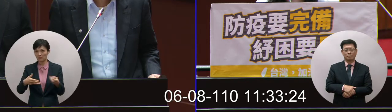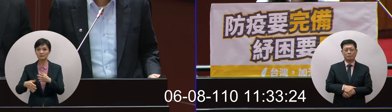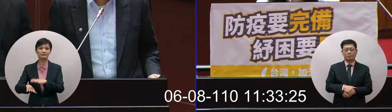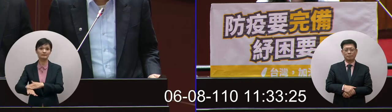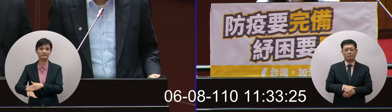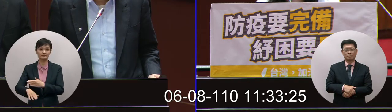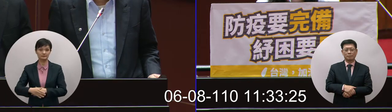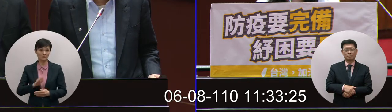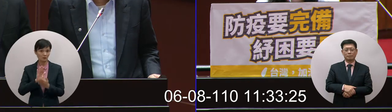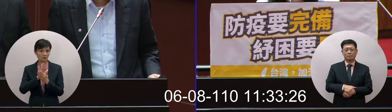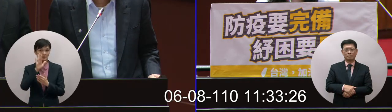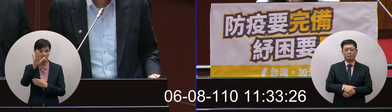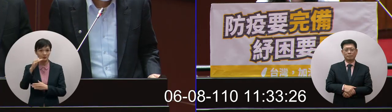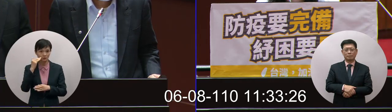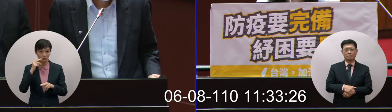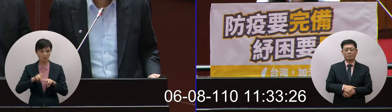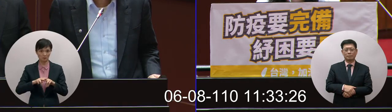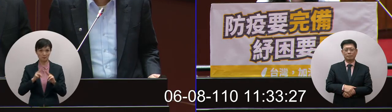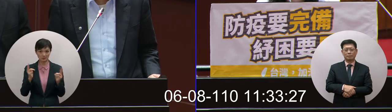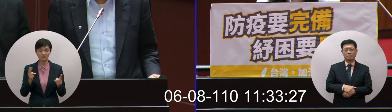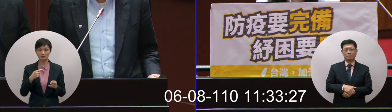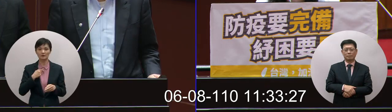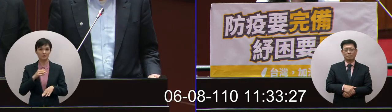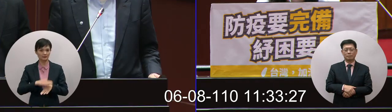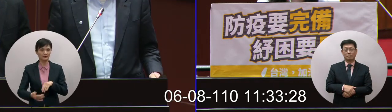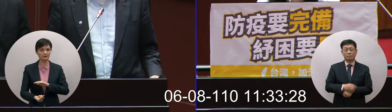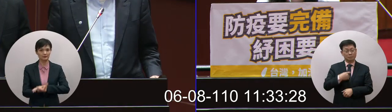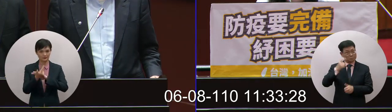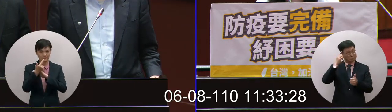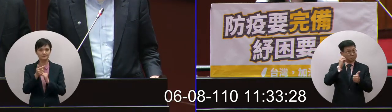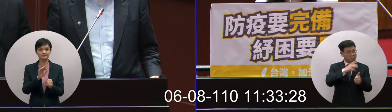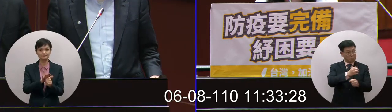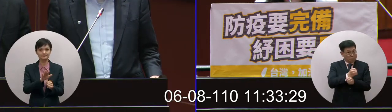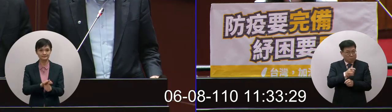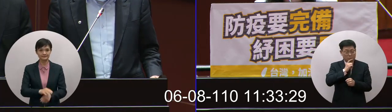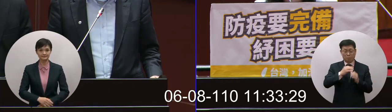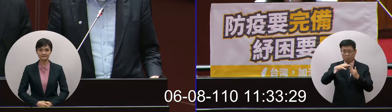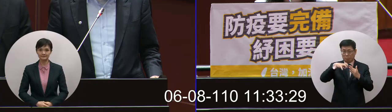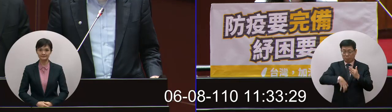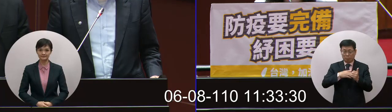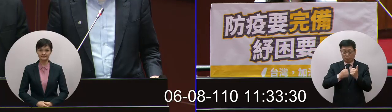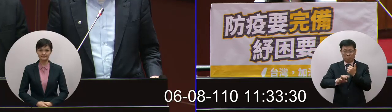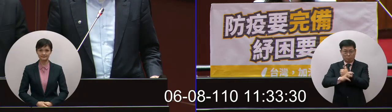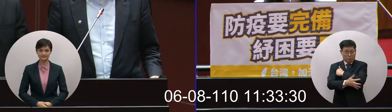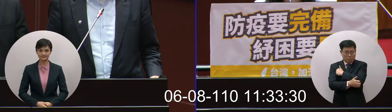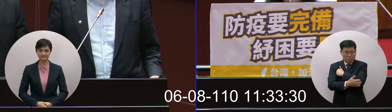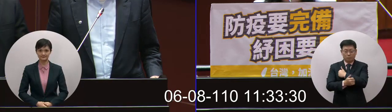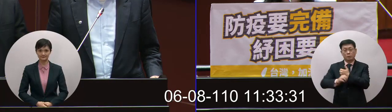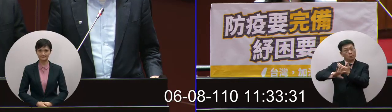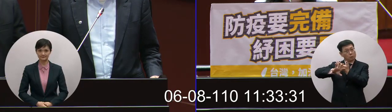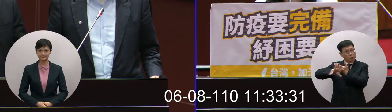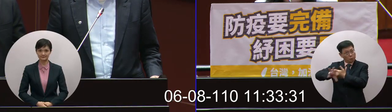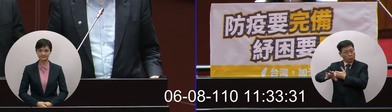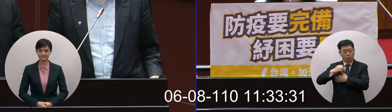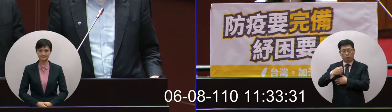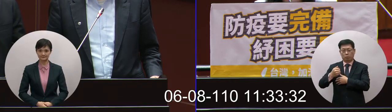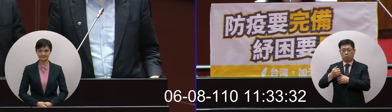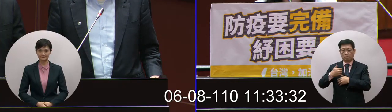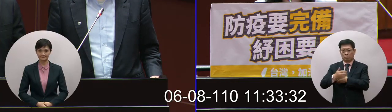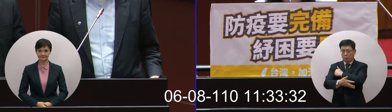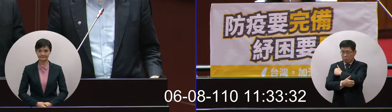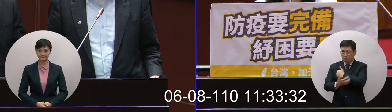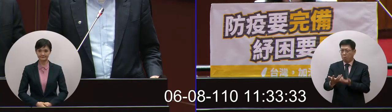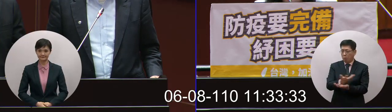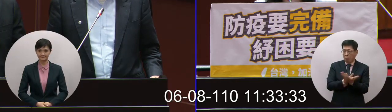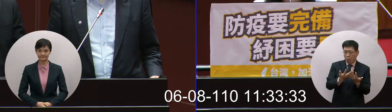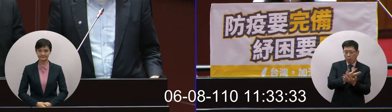放的时候，会把脚步加快来。 我们想提醒的是，在这个家事移工的部分，他们仍然会可能会跟其他家庭移工们做一些